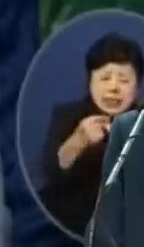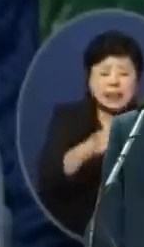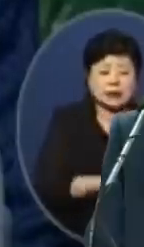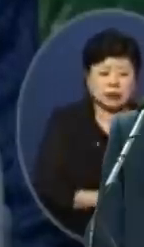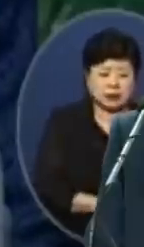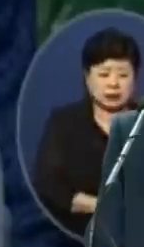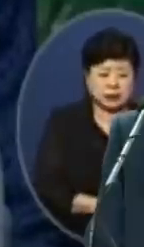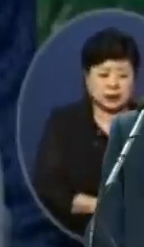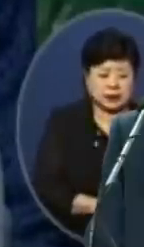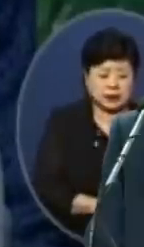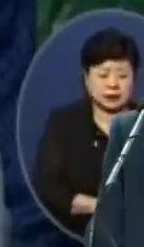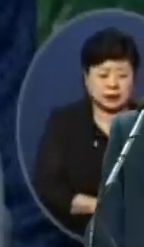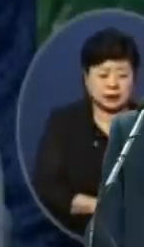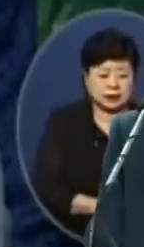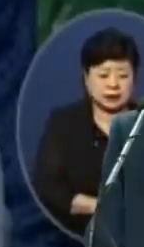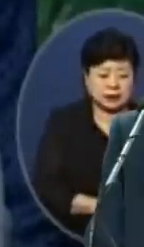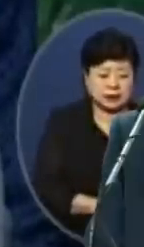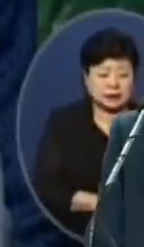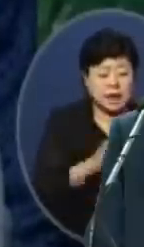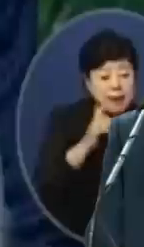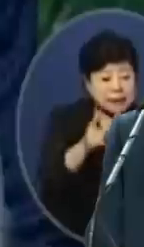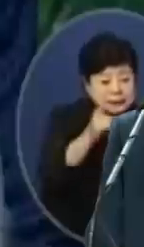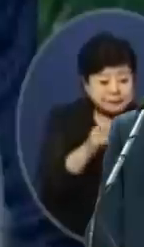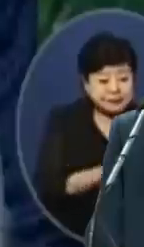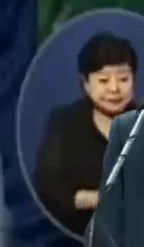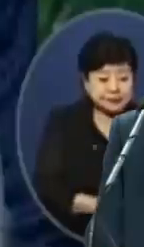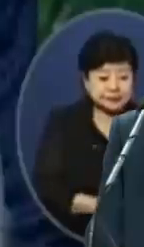않느냐. 그러면 이 말씀을